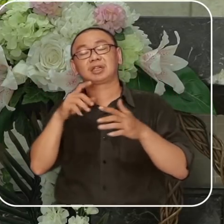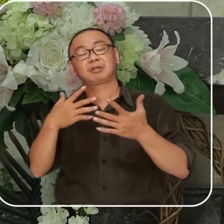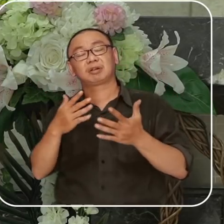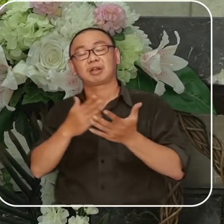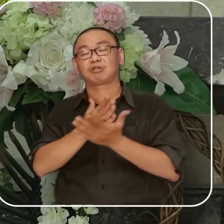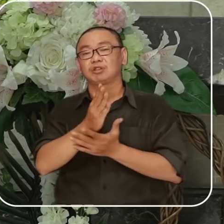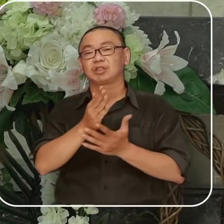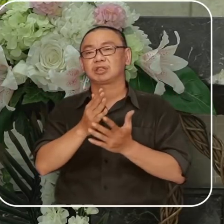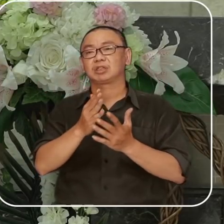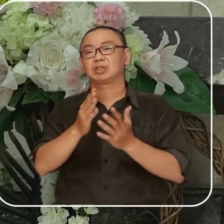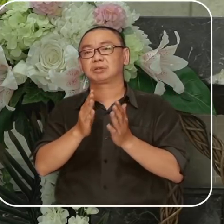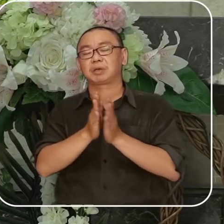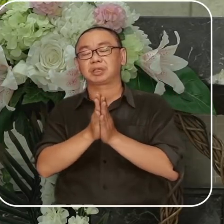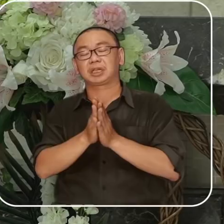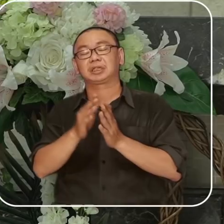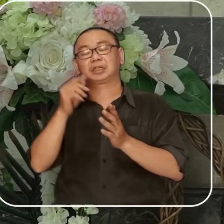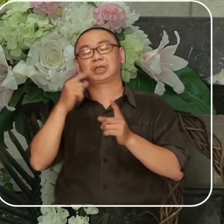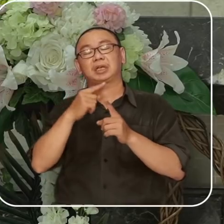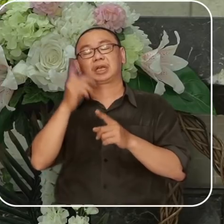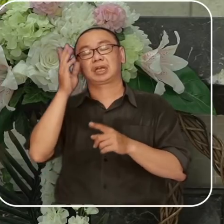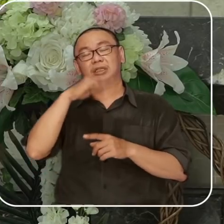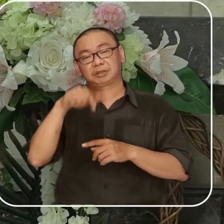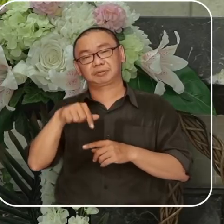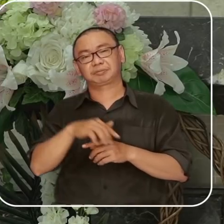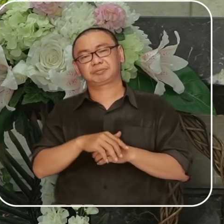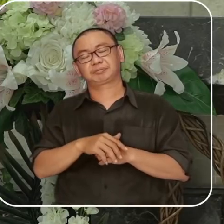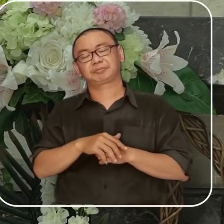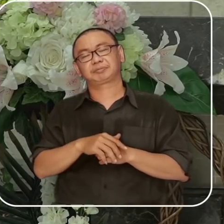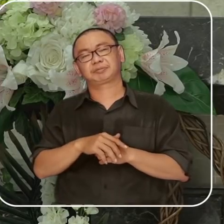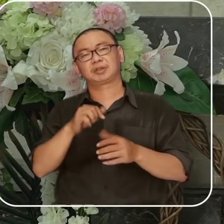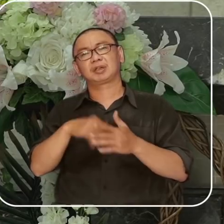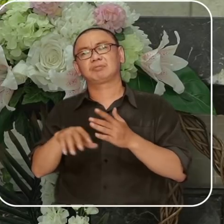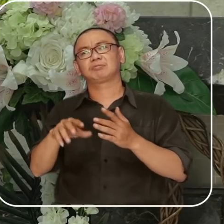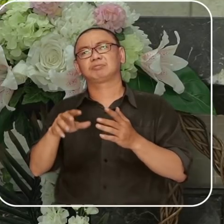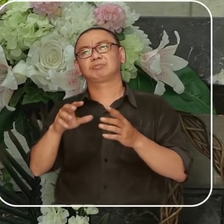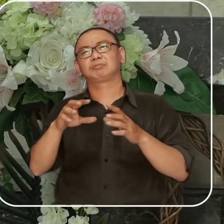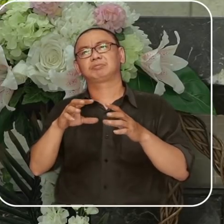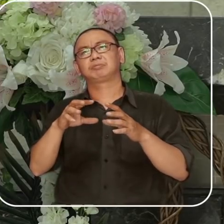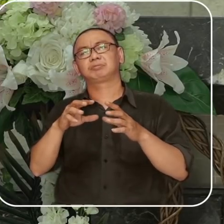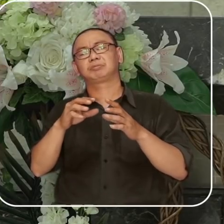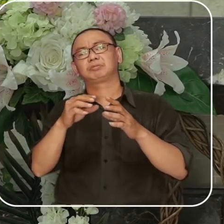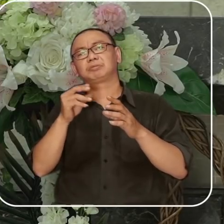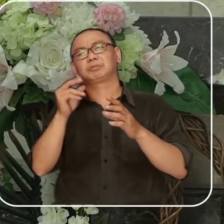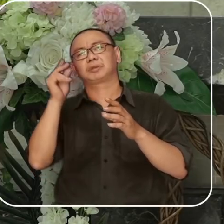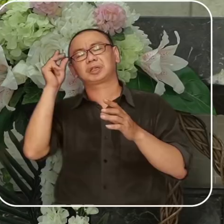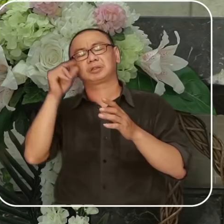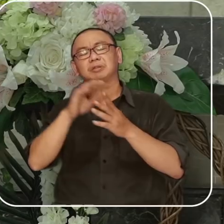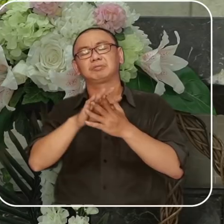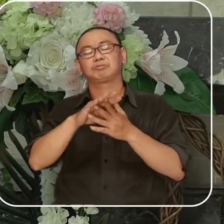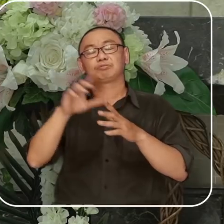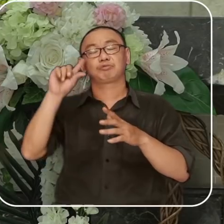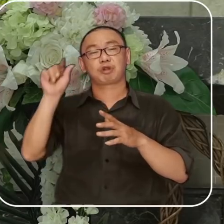melalui kebaktian kali ini, yang di dalam rangka bulan keluarga, pertanyaan yang ayo